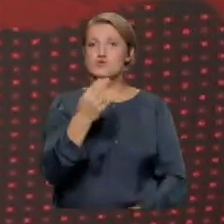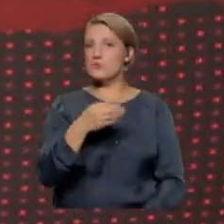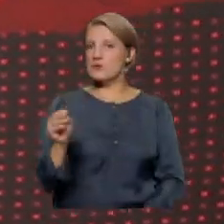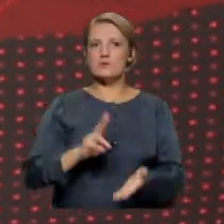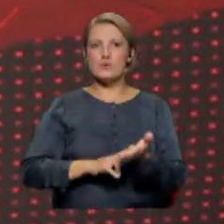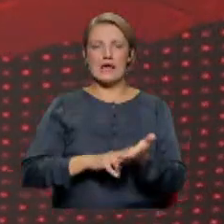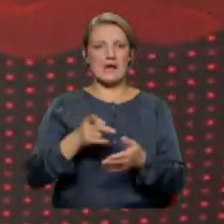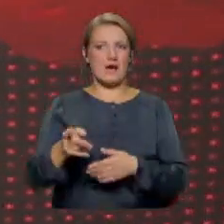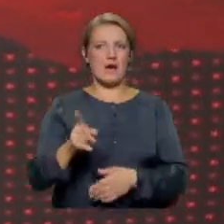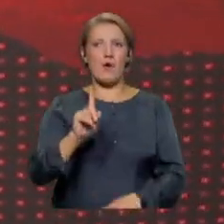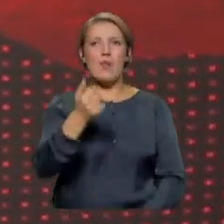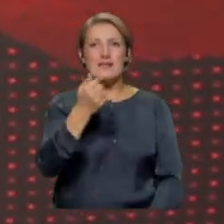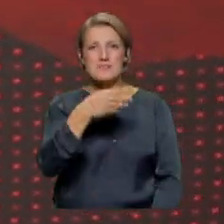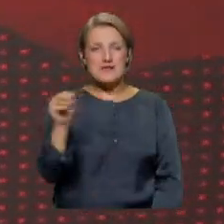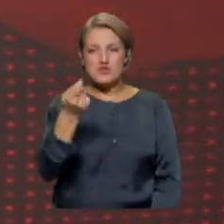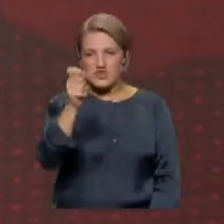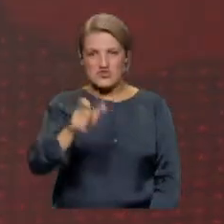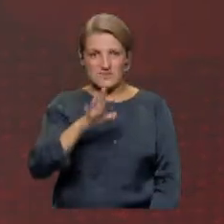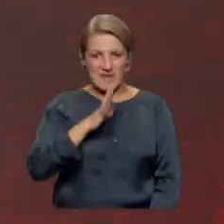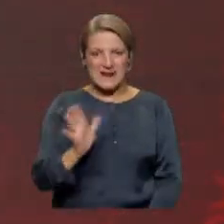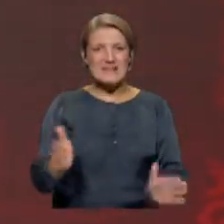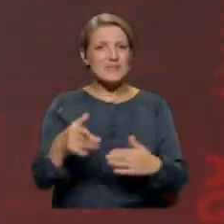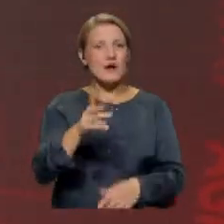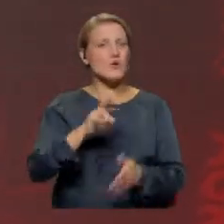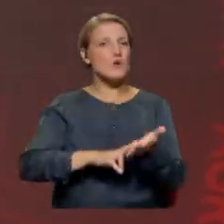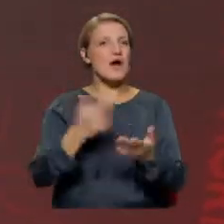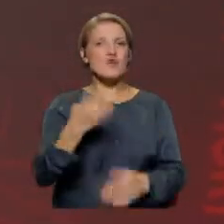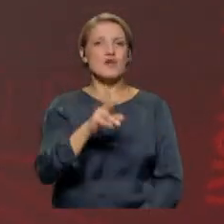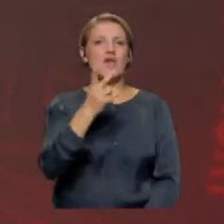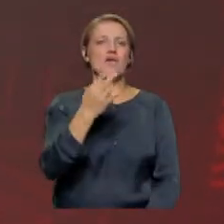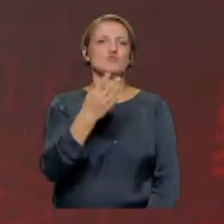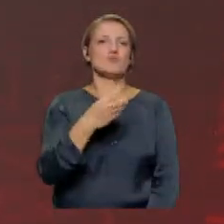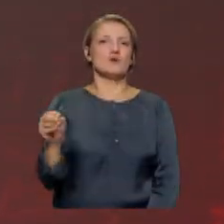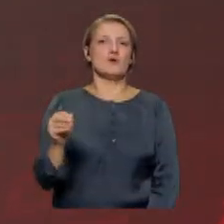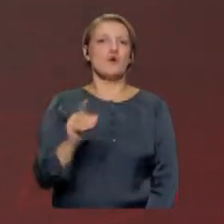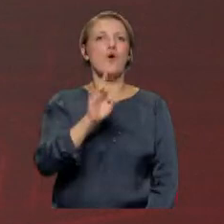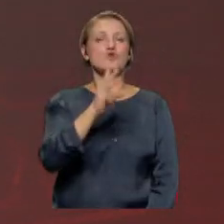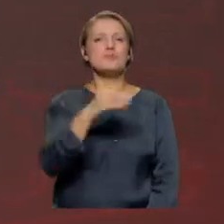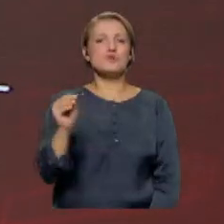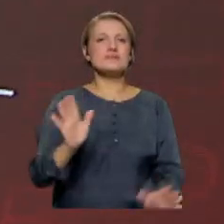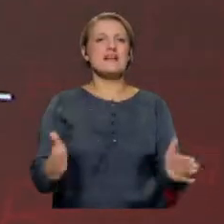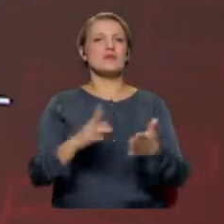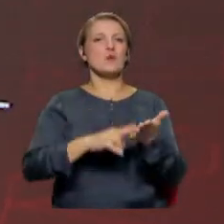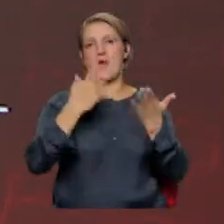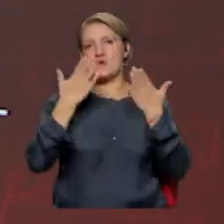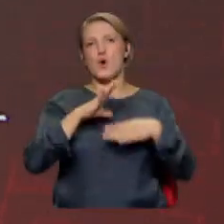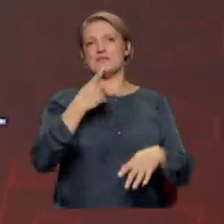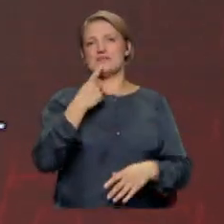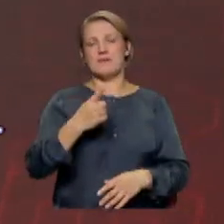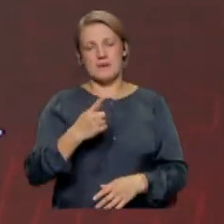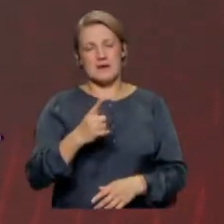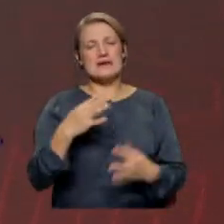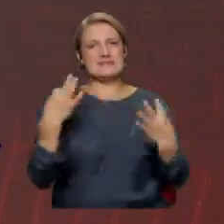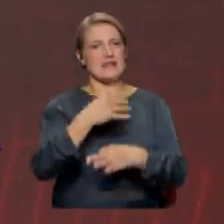milyon, 16 milyonun sadece 2,5 milyonu sendikalı, 14 milyon işçi sendikalı değil bu ülkede Sayın Bakan.